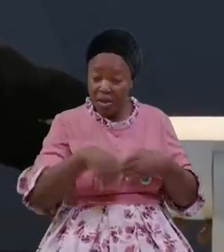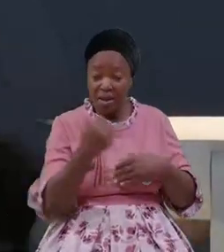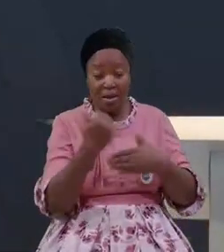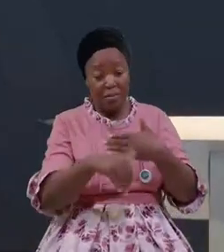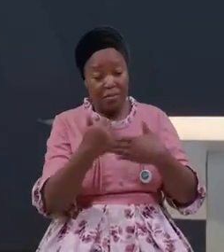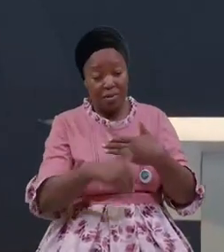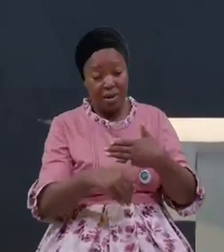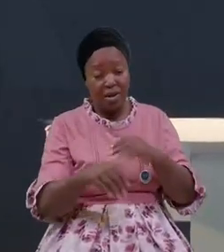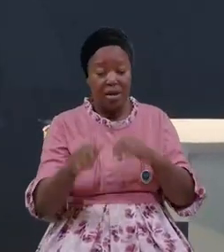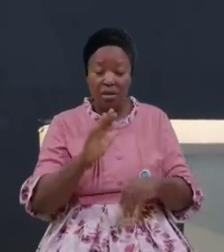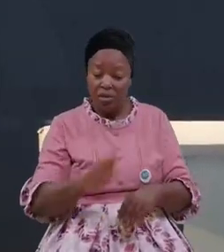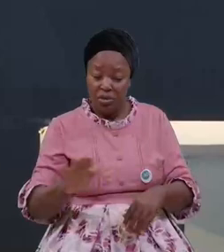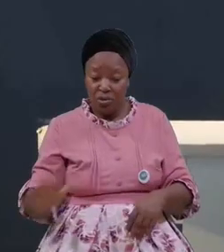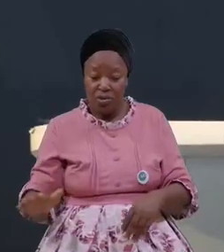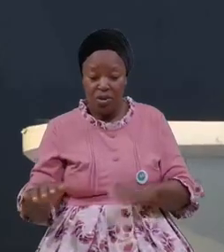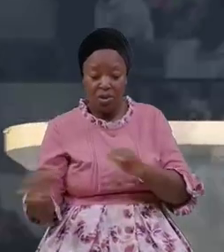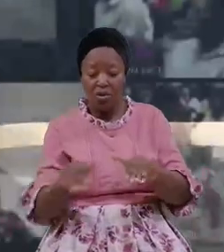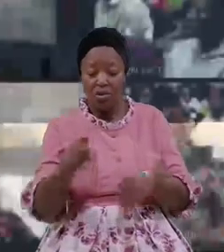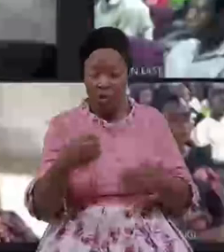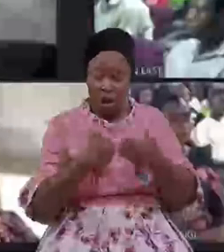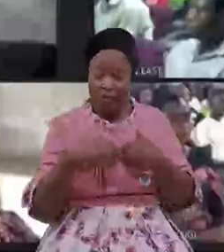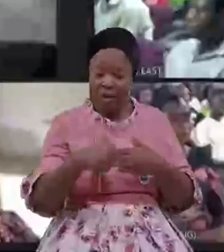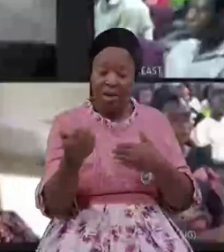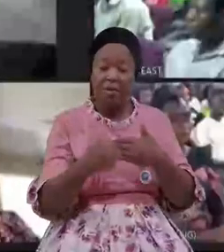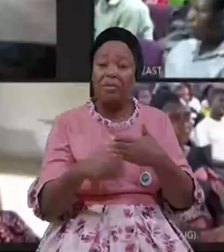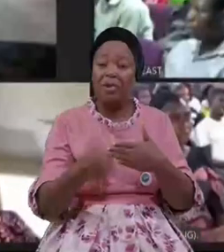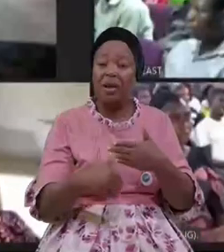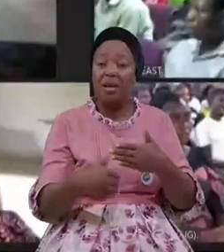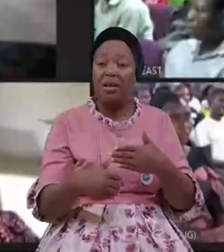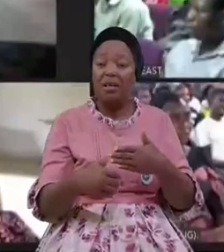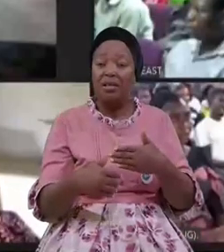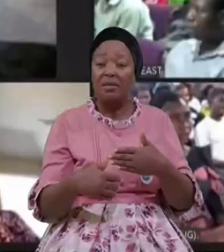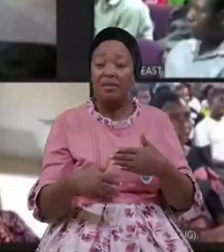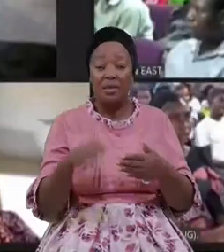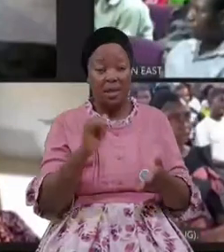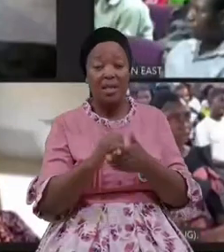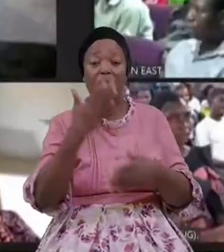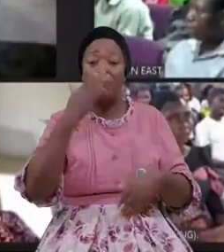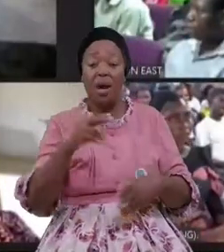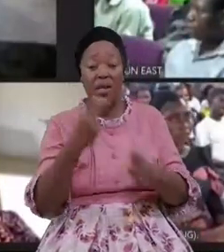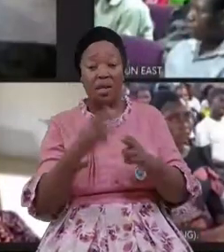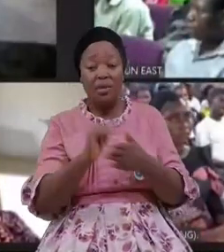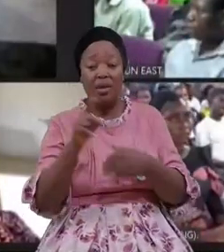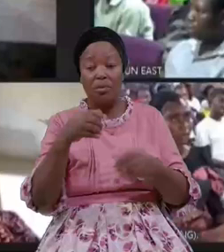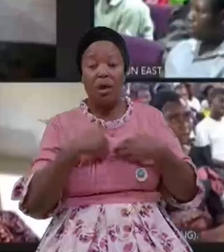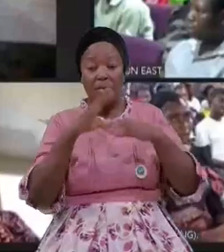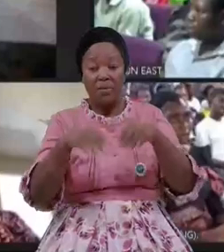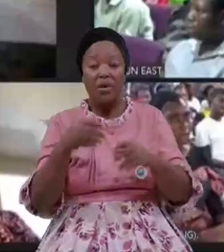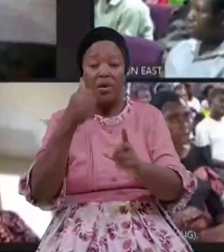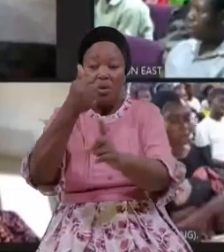manger enfant avez-vous de pain le bon nom que vous vous êtes